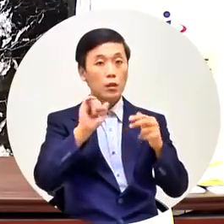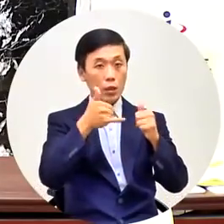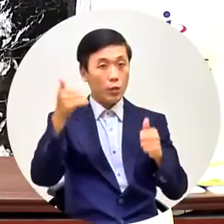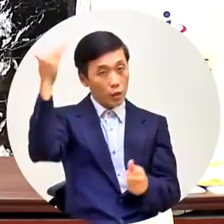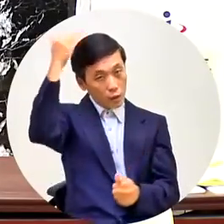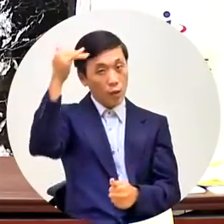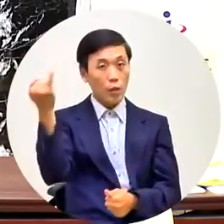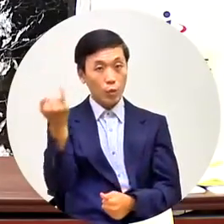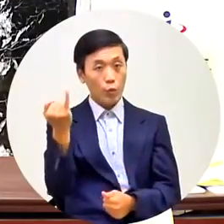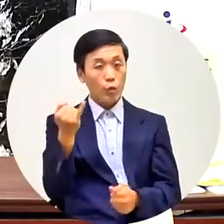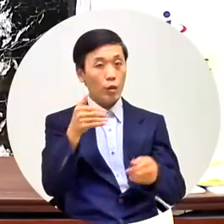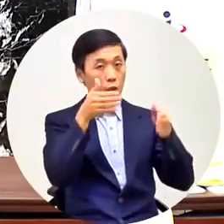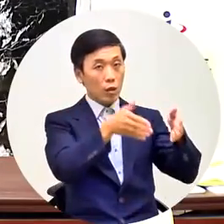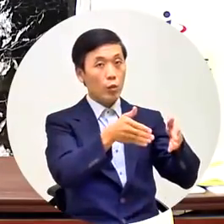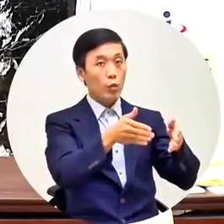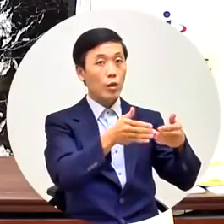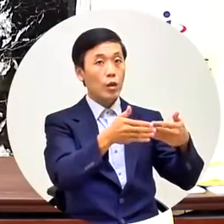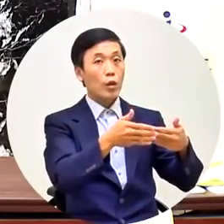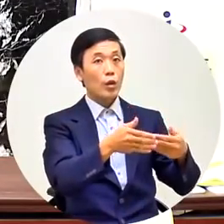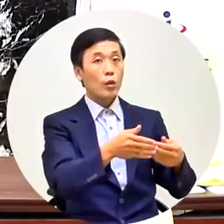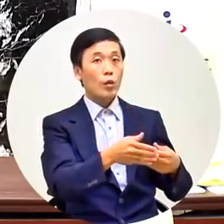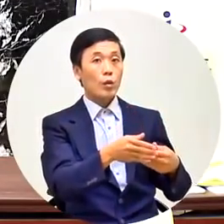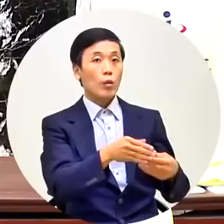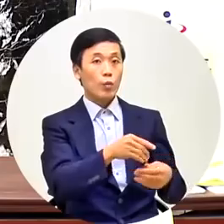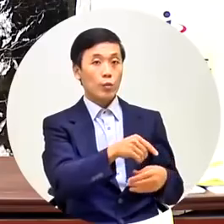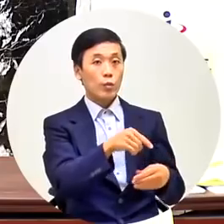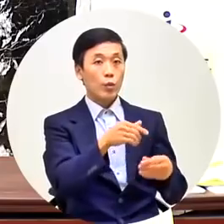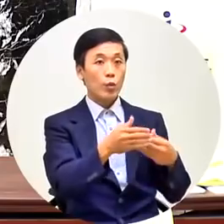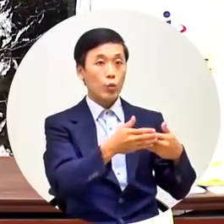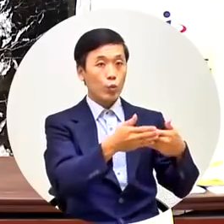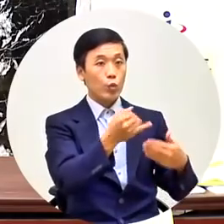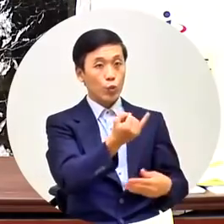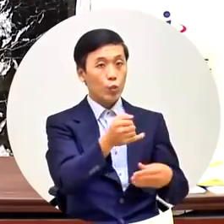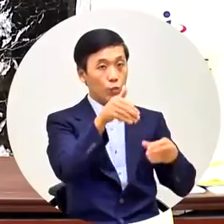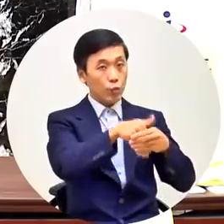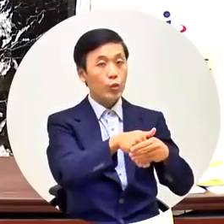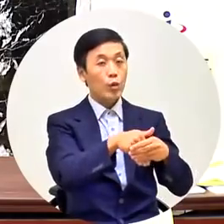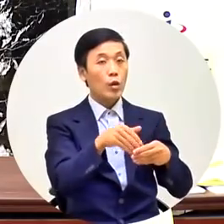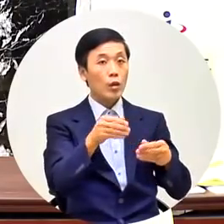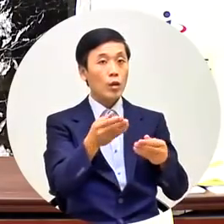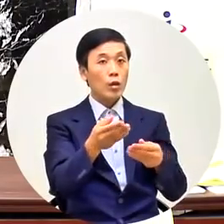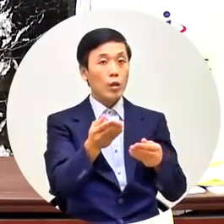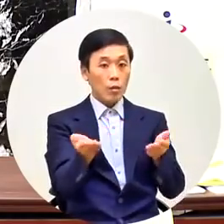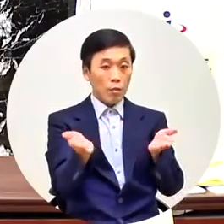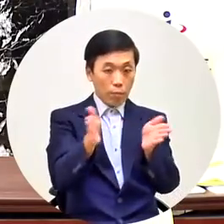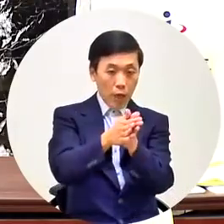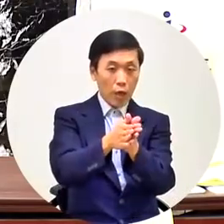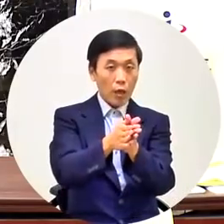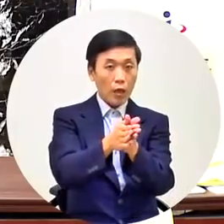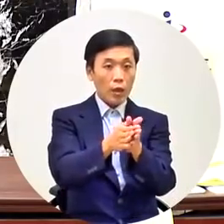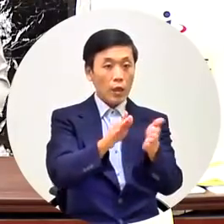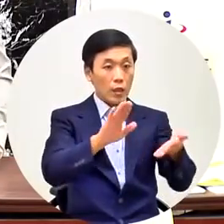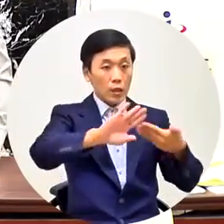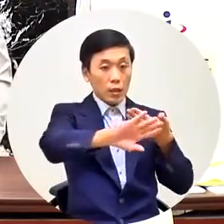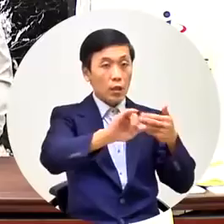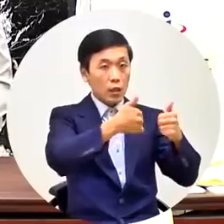个会折到黄天煌是对折所以很明显他的原来的意志很清楚是投给陈慧文那我们也